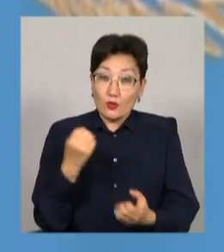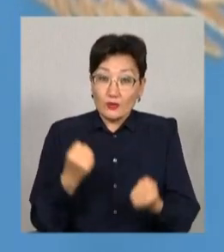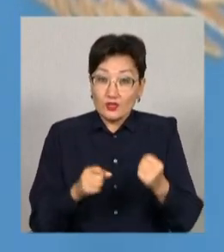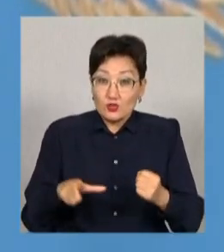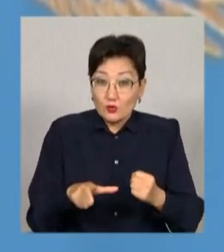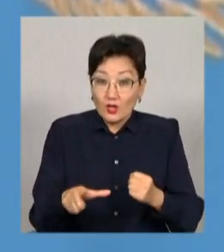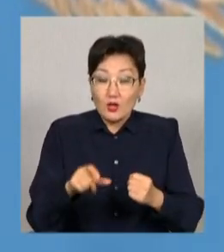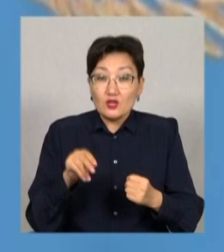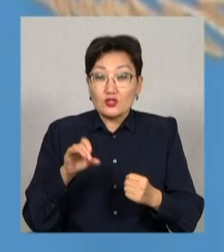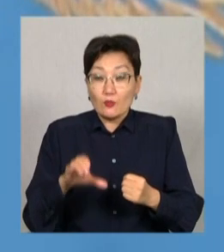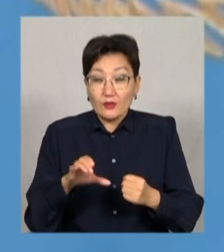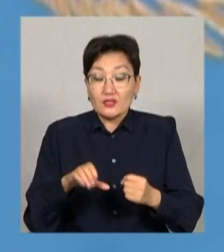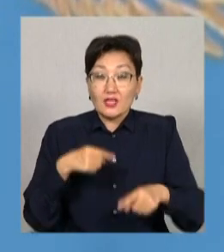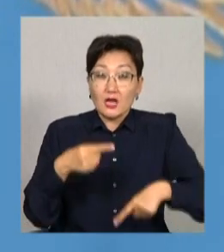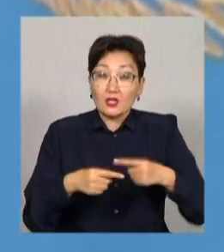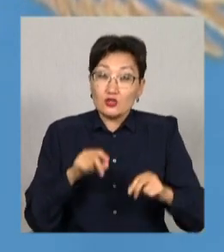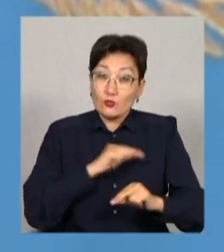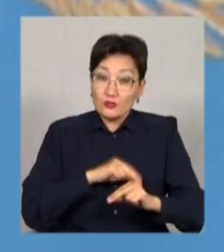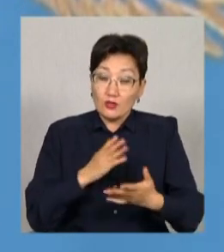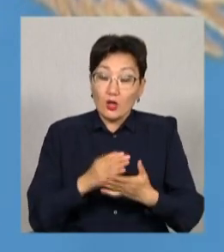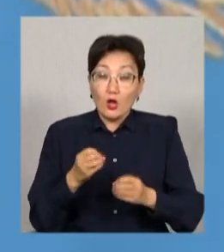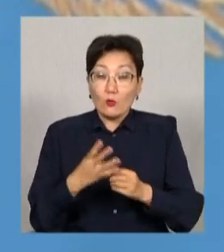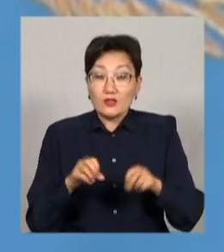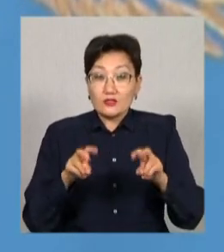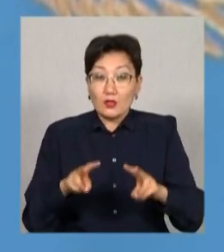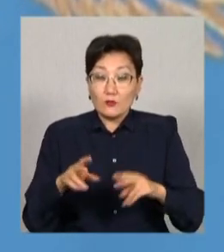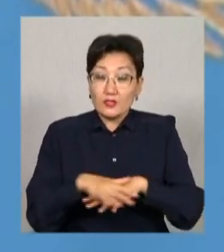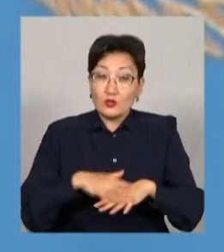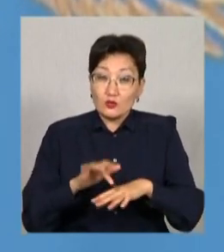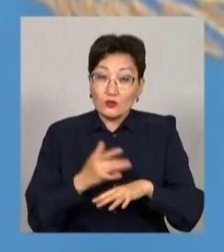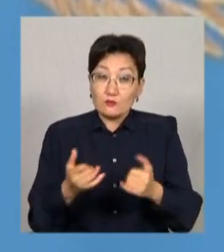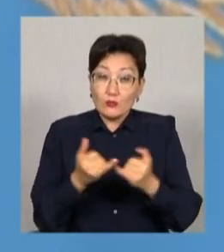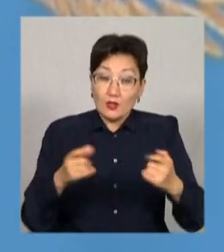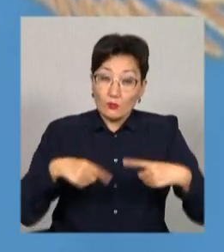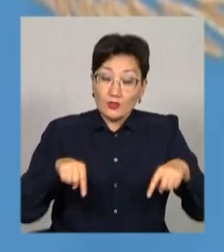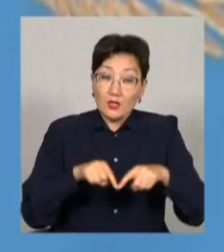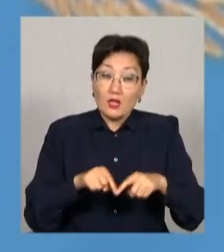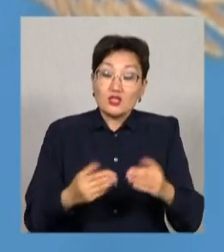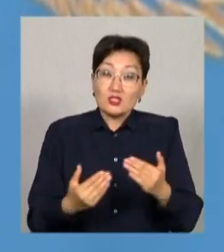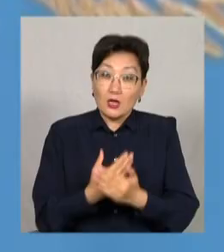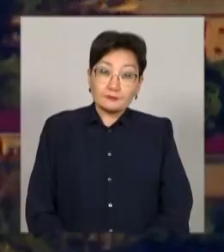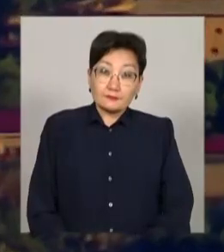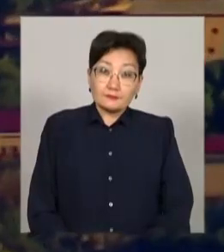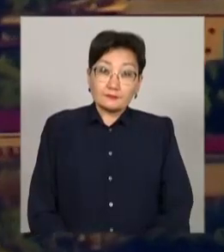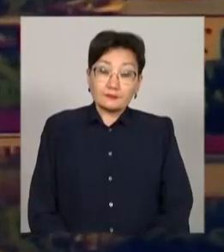автодромдар GPS арқылы жұмыс істейді. Қазіргі таңда 14 мамандандырылған халыққа қызмет көрсету орталығы жаңғыртылған.